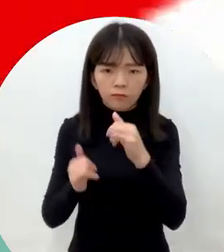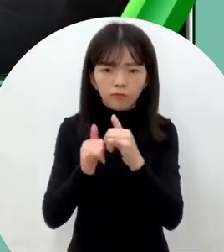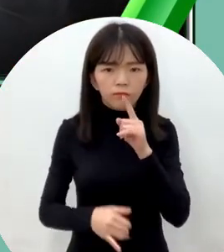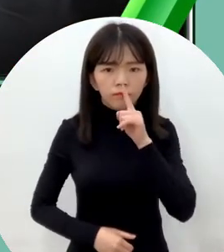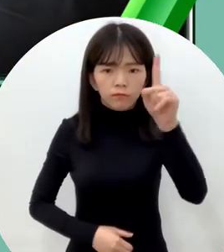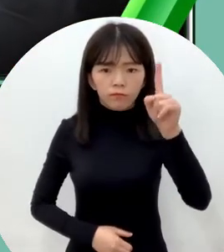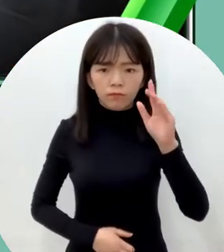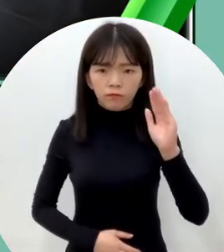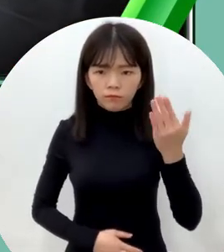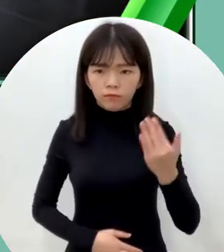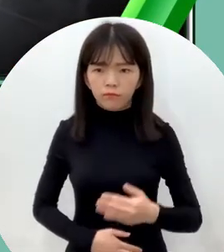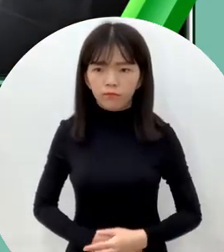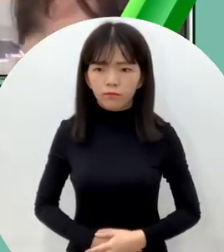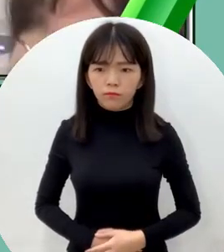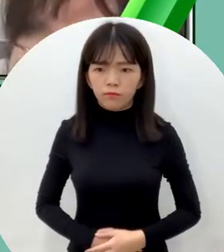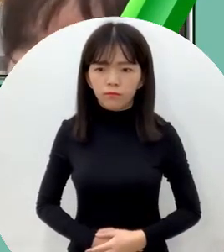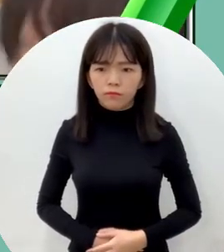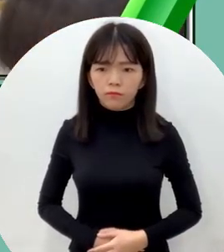합니다.